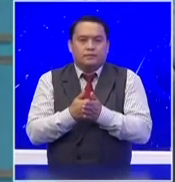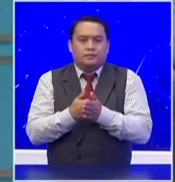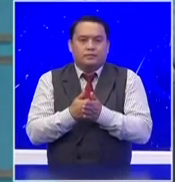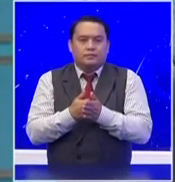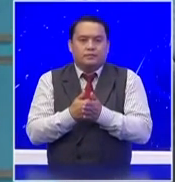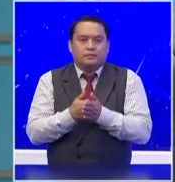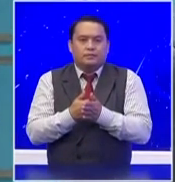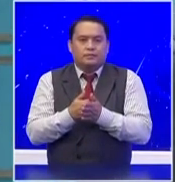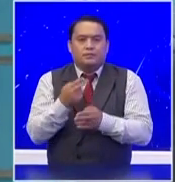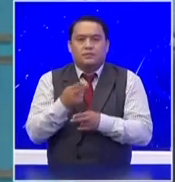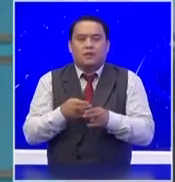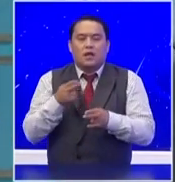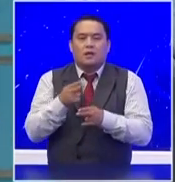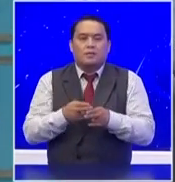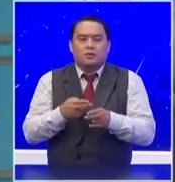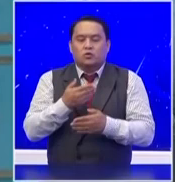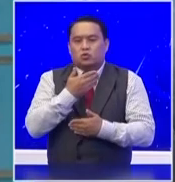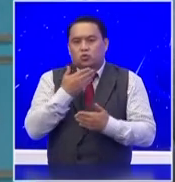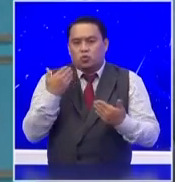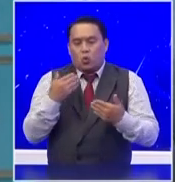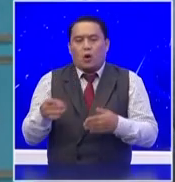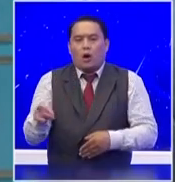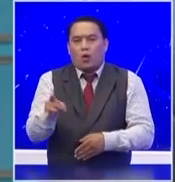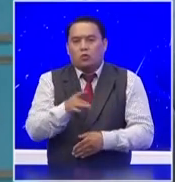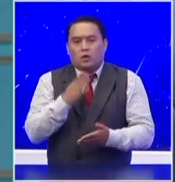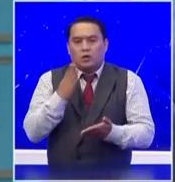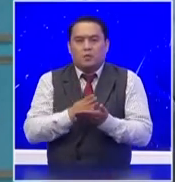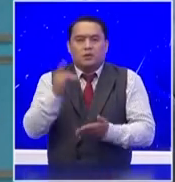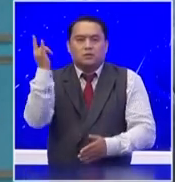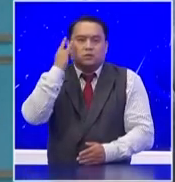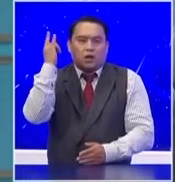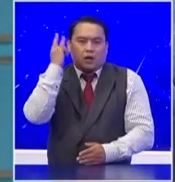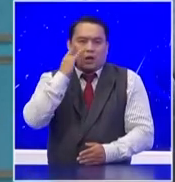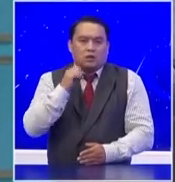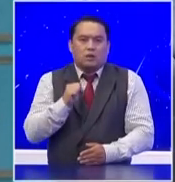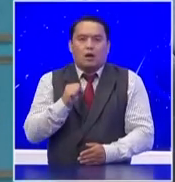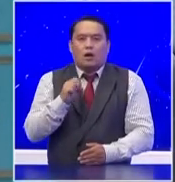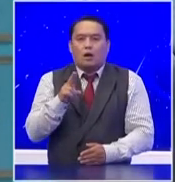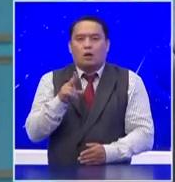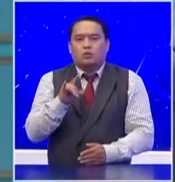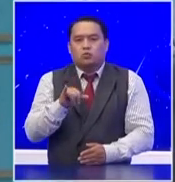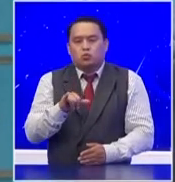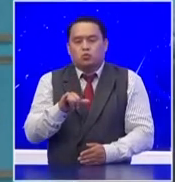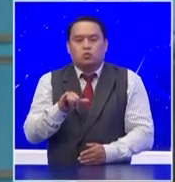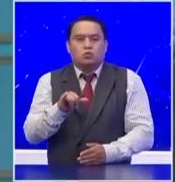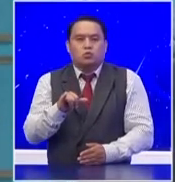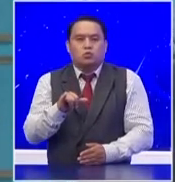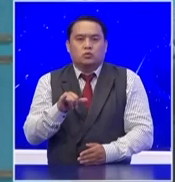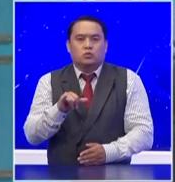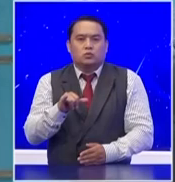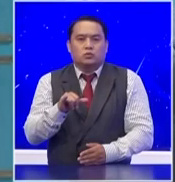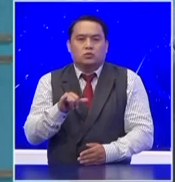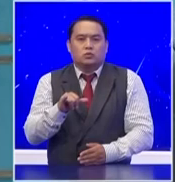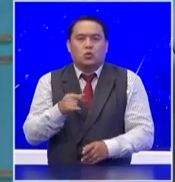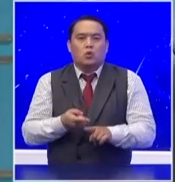темір жол тұйықтар жоқ аудандар бар бізде. Мысалға мына Сарқанды ауданы, Еңбекшазақ ауданы, Ақсу